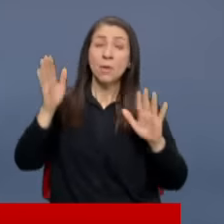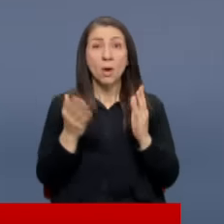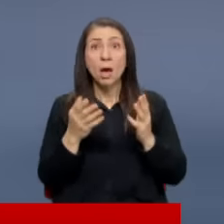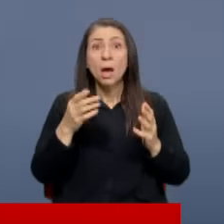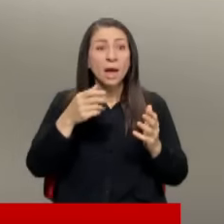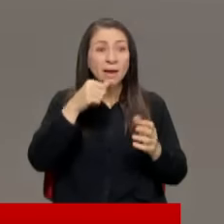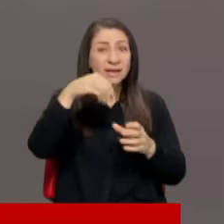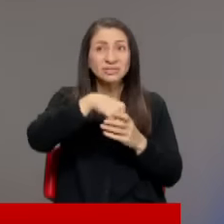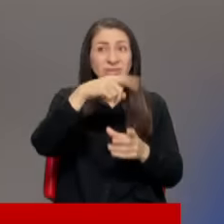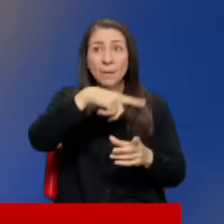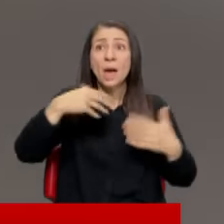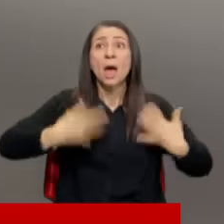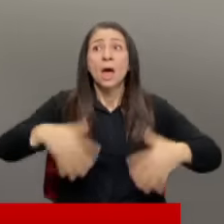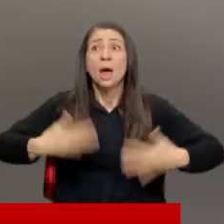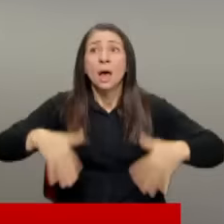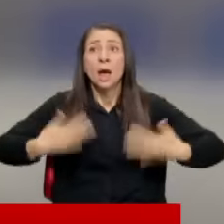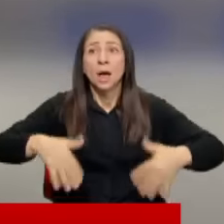yolcular panik yaşadı.